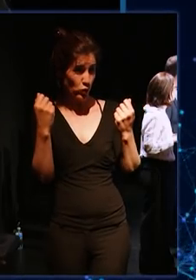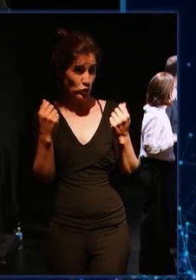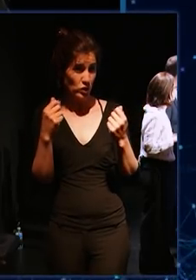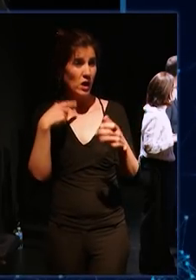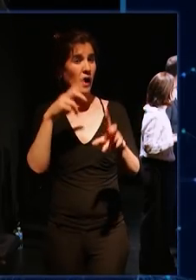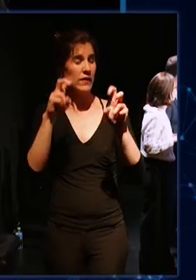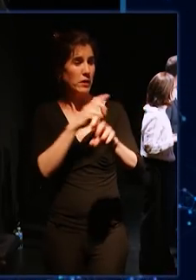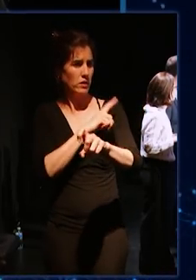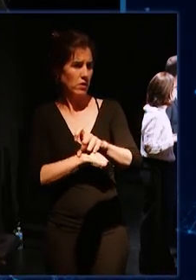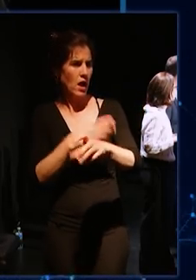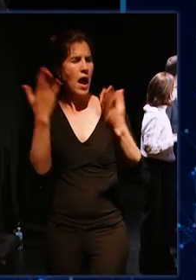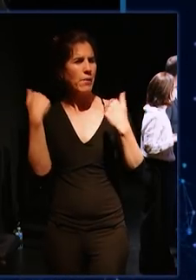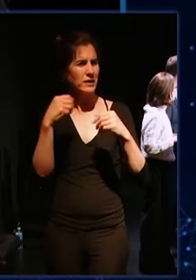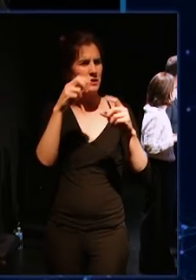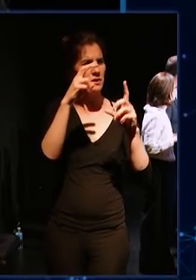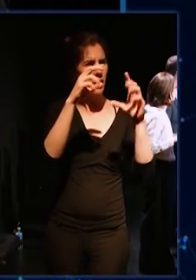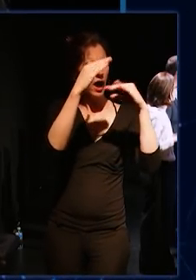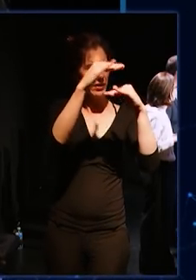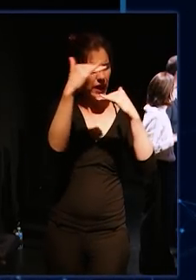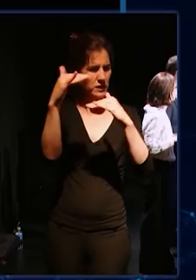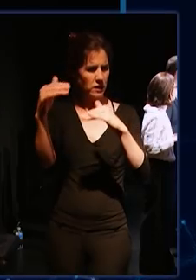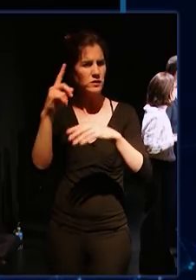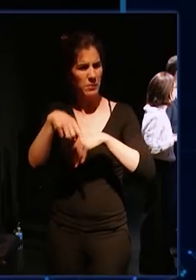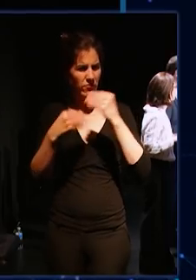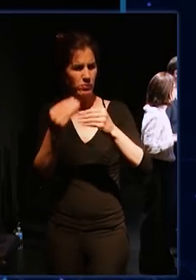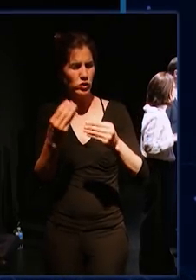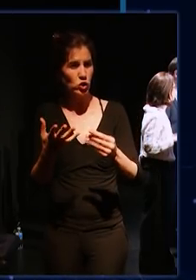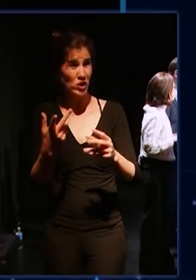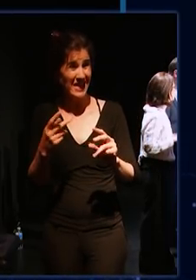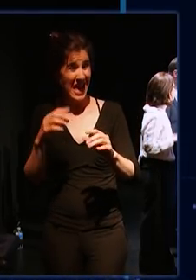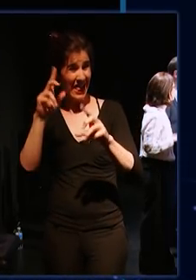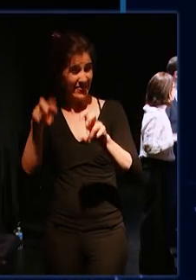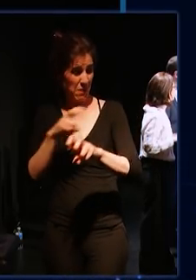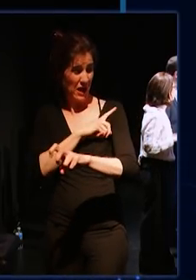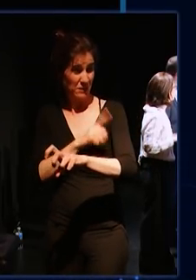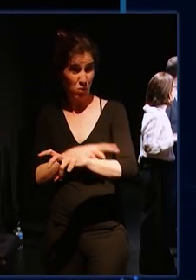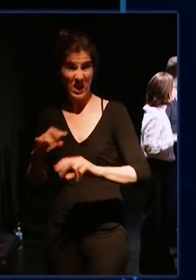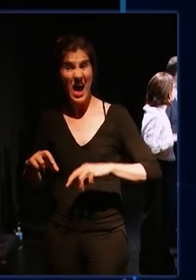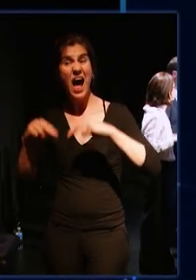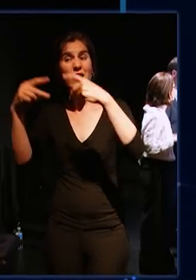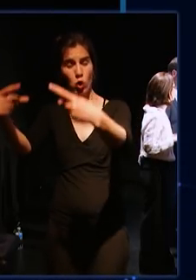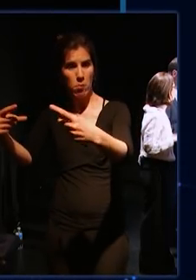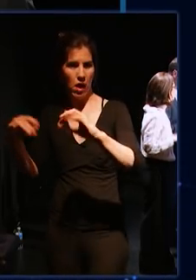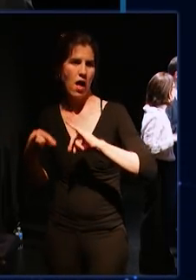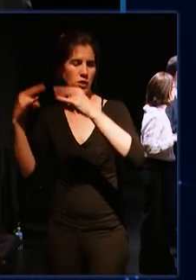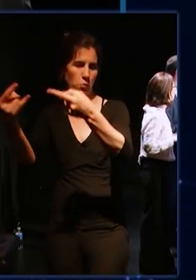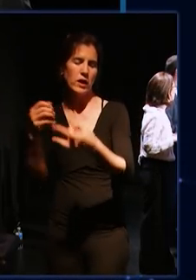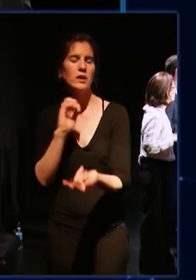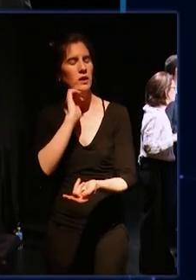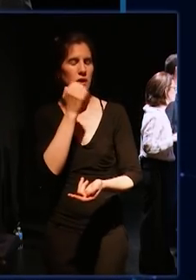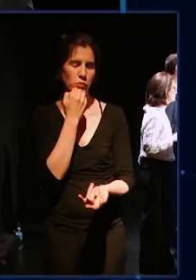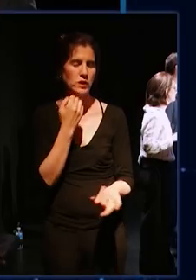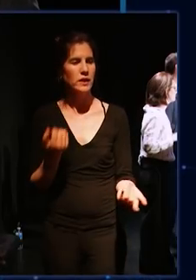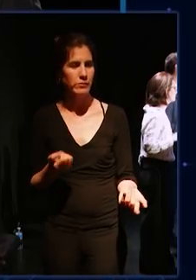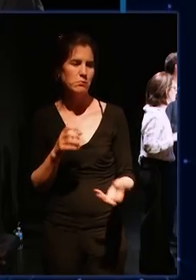hem fet moltes coses, 800.000. Sí, que tot... En esports gairebé el doble i ens queixem. Esclar, és molt complicat. Sí,